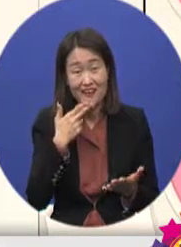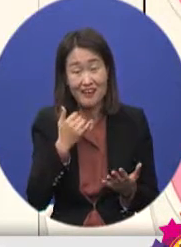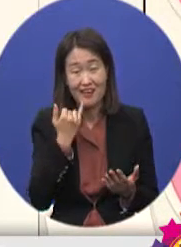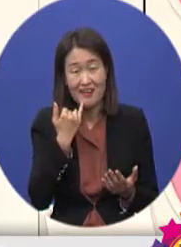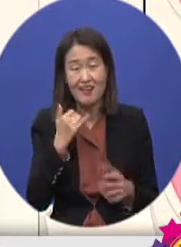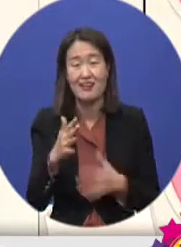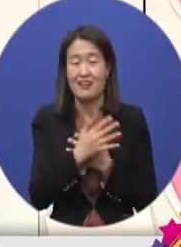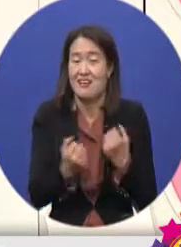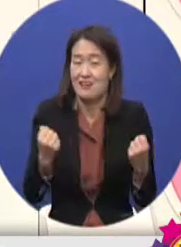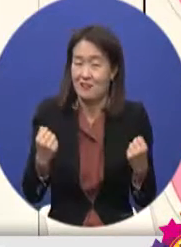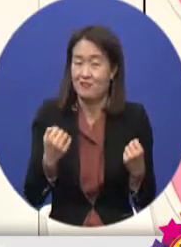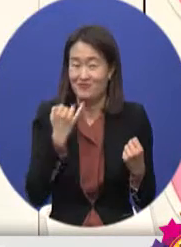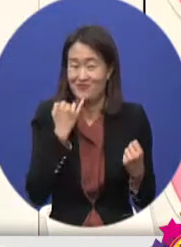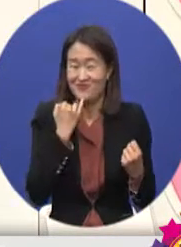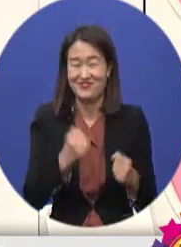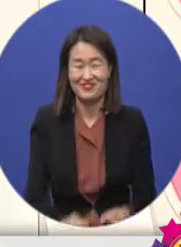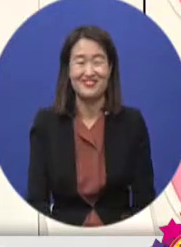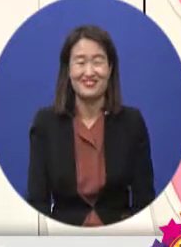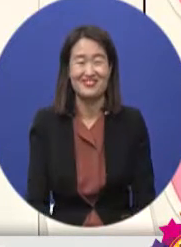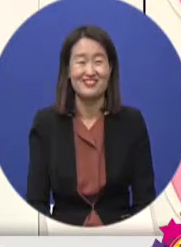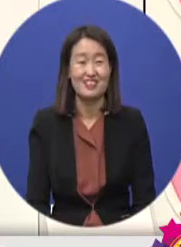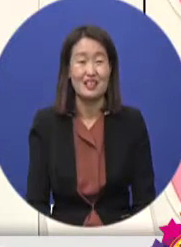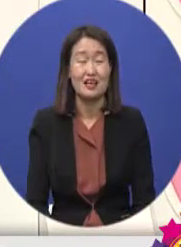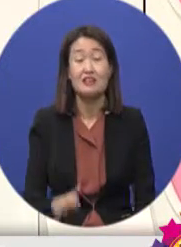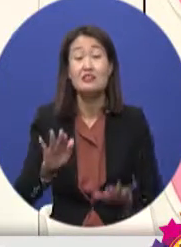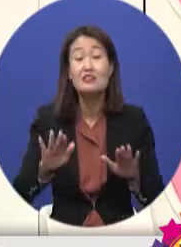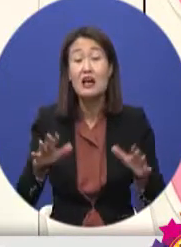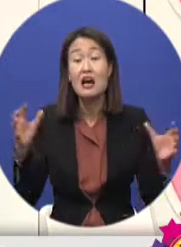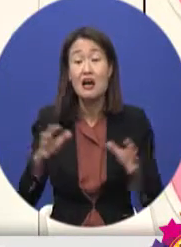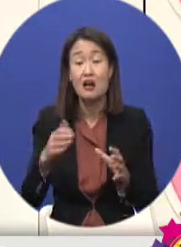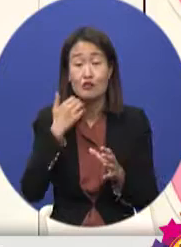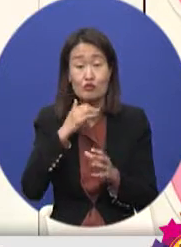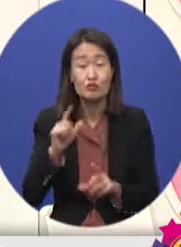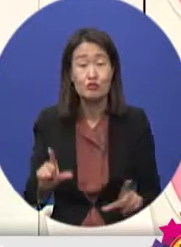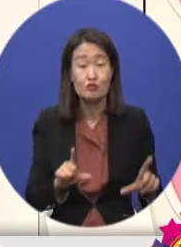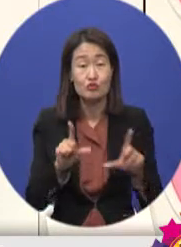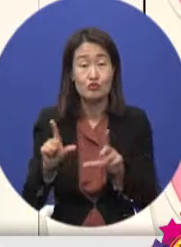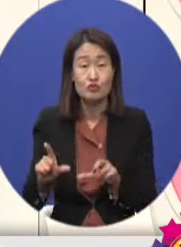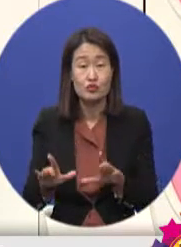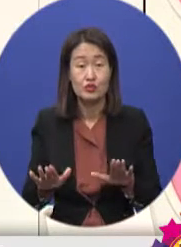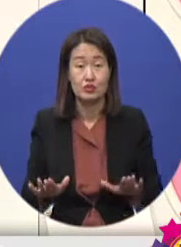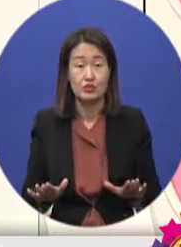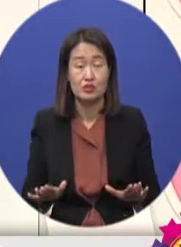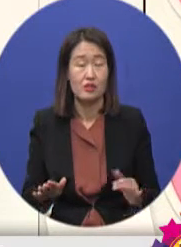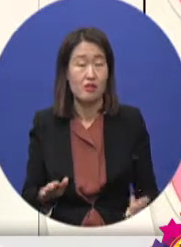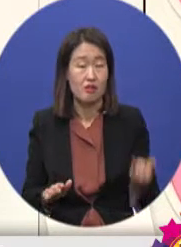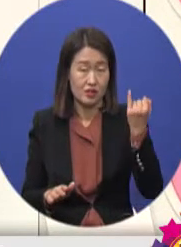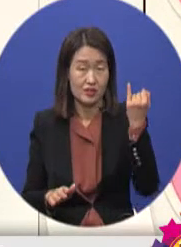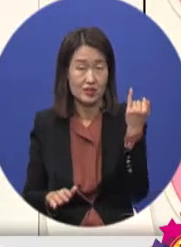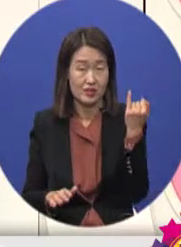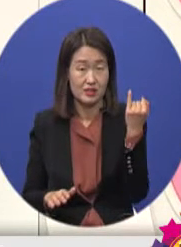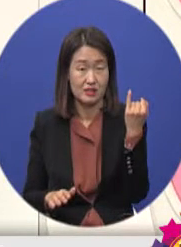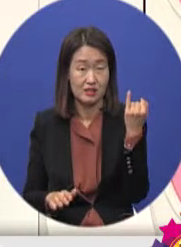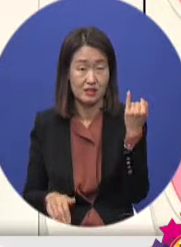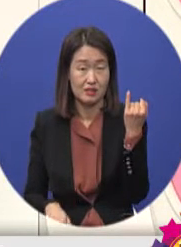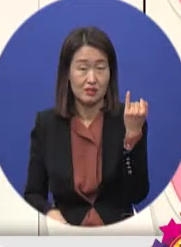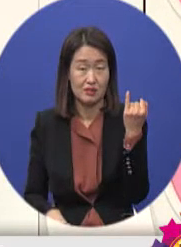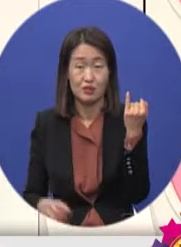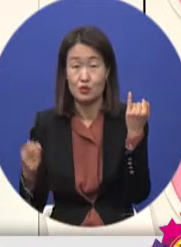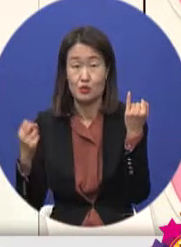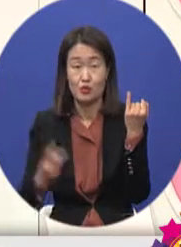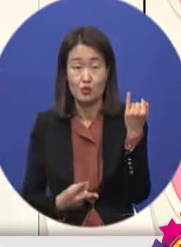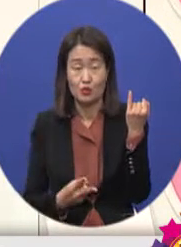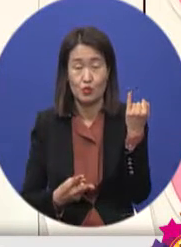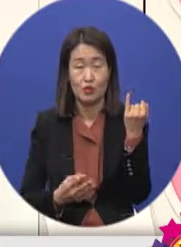네, 괜찮아요. 아, 그러시구나. 누구랑 네. 사세요? 지금 언니하고